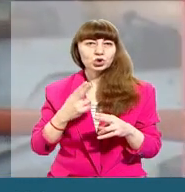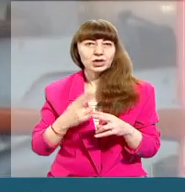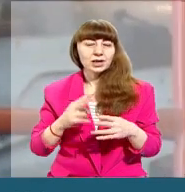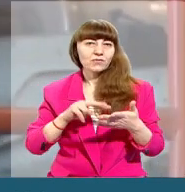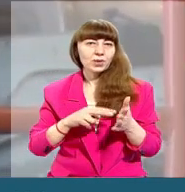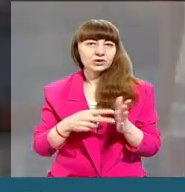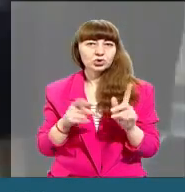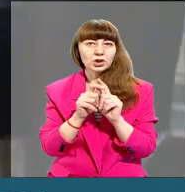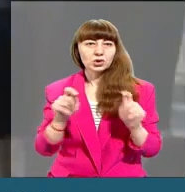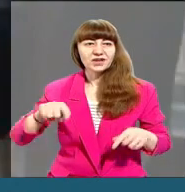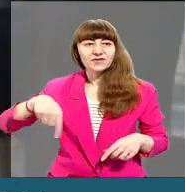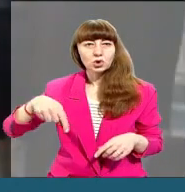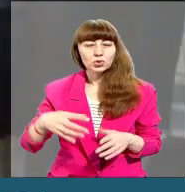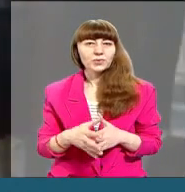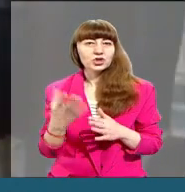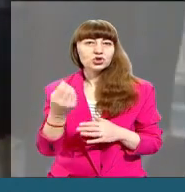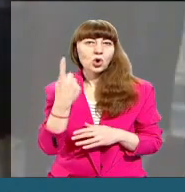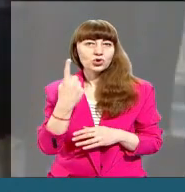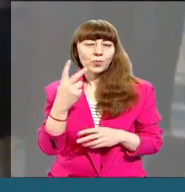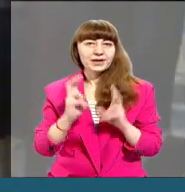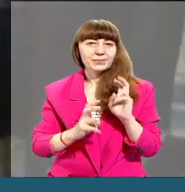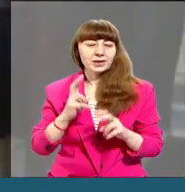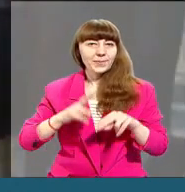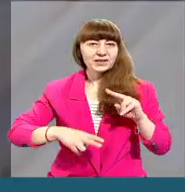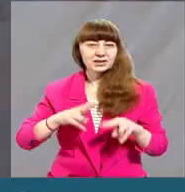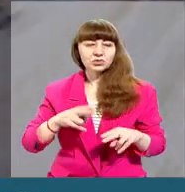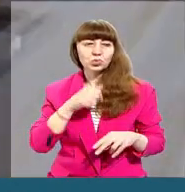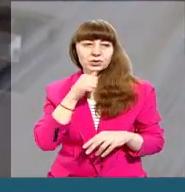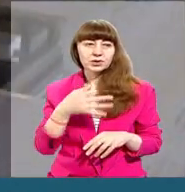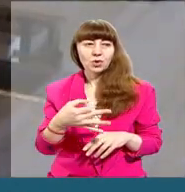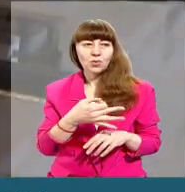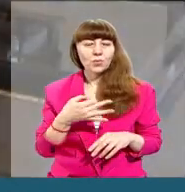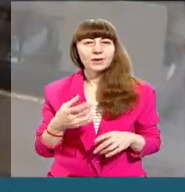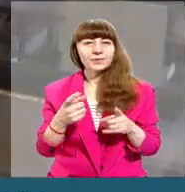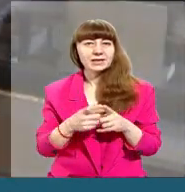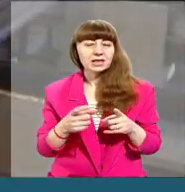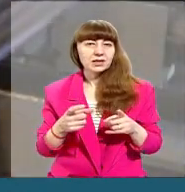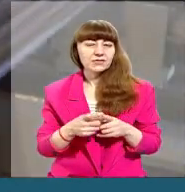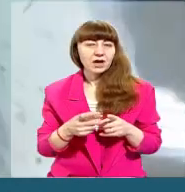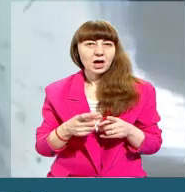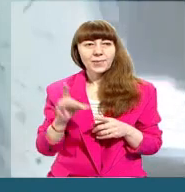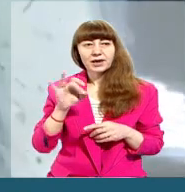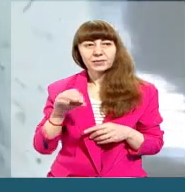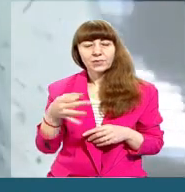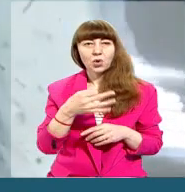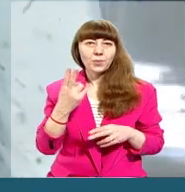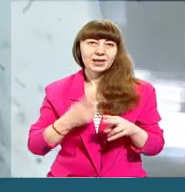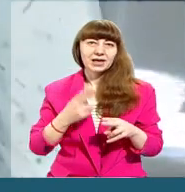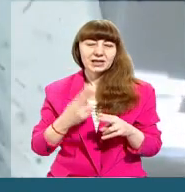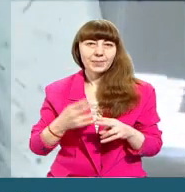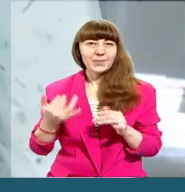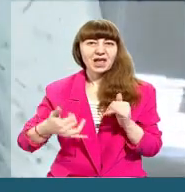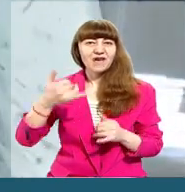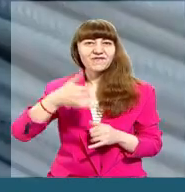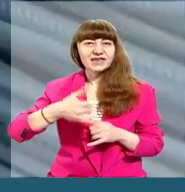Его планируют открыть в Рудном. Еще одно предприятие построят в областном центре. По словам главы региона, сталеплавительный завод создаст новые